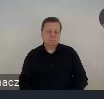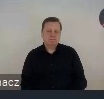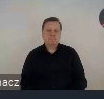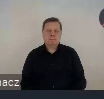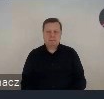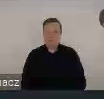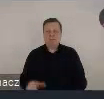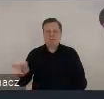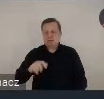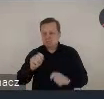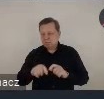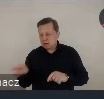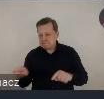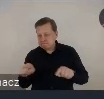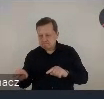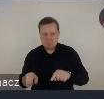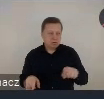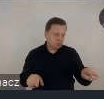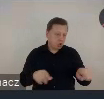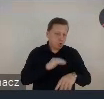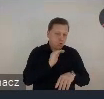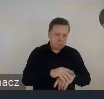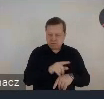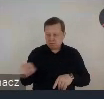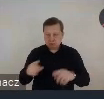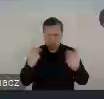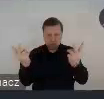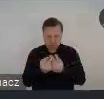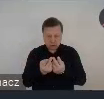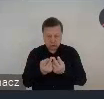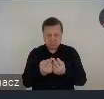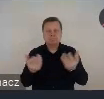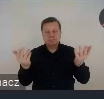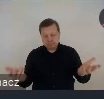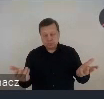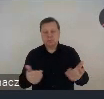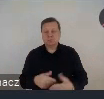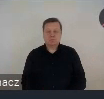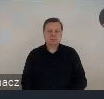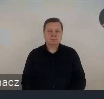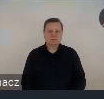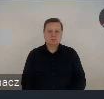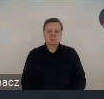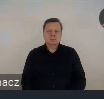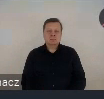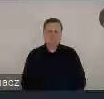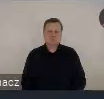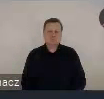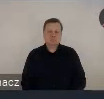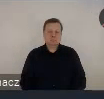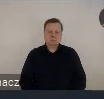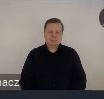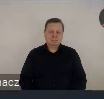i kontrolujemy, czy osoba wpisana w umowie rzeczywiście jest tą osobą, która może